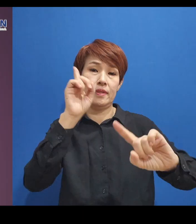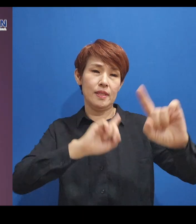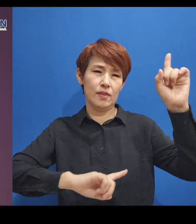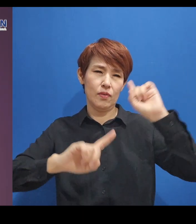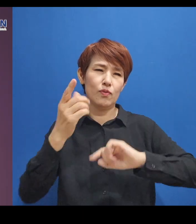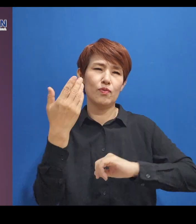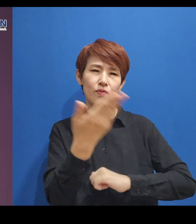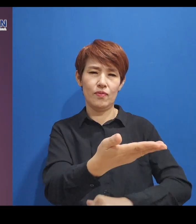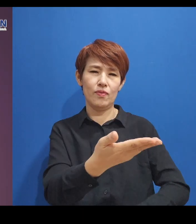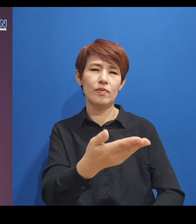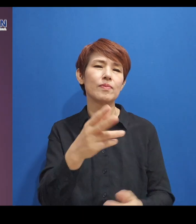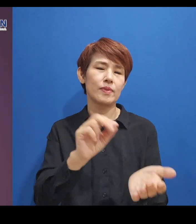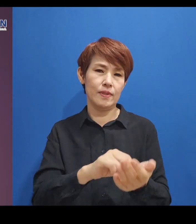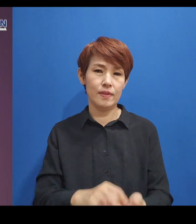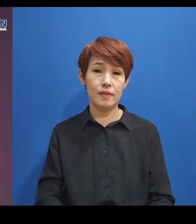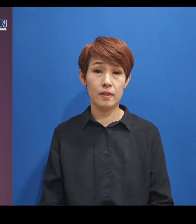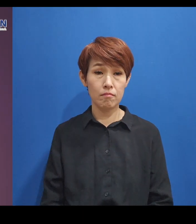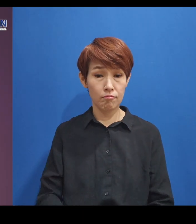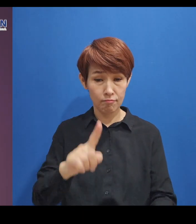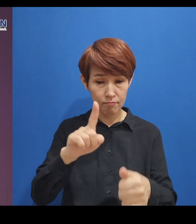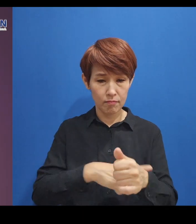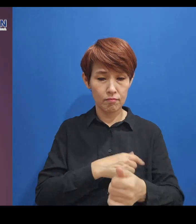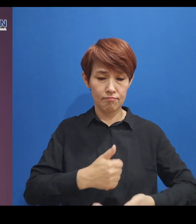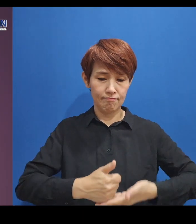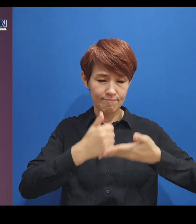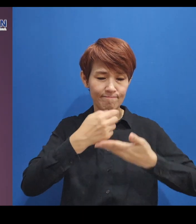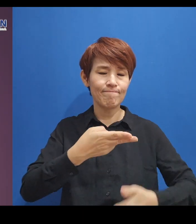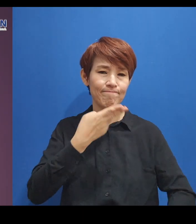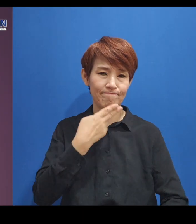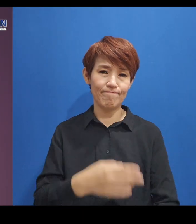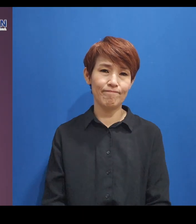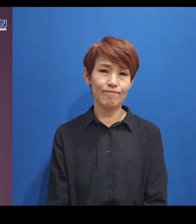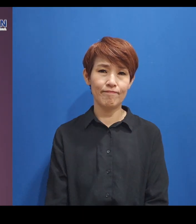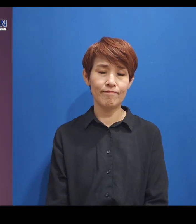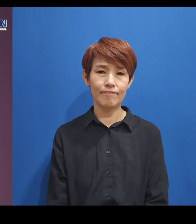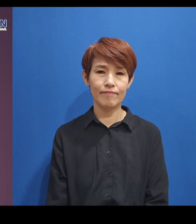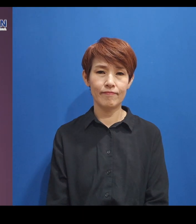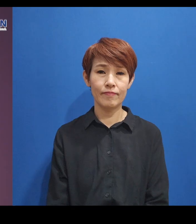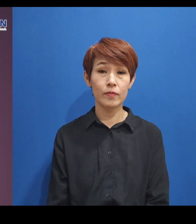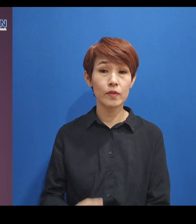저나 여러분은 대주제 하나님께 묶여서